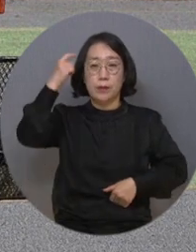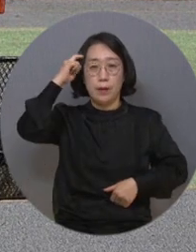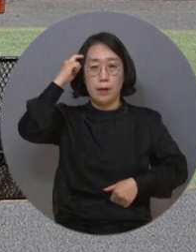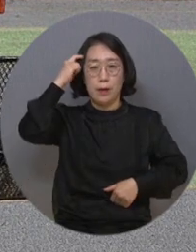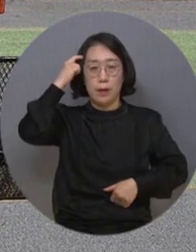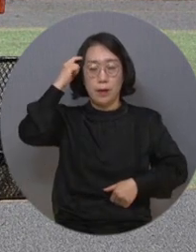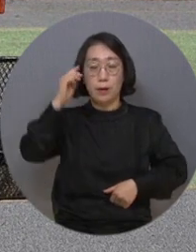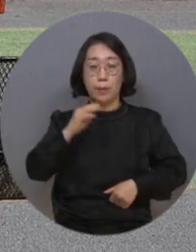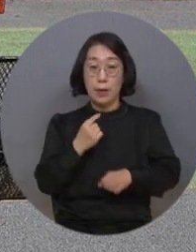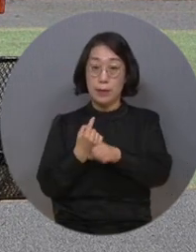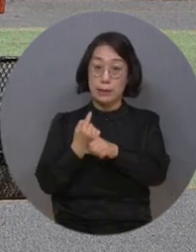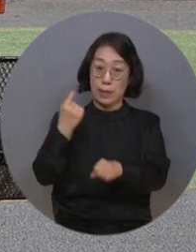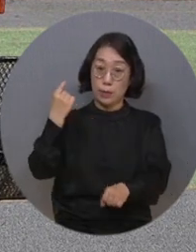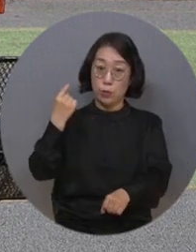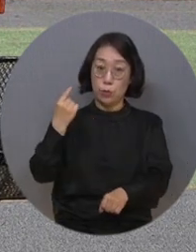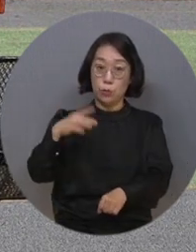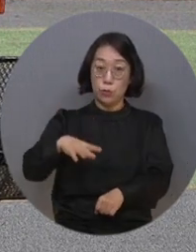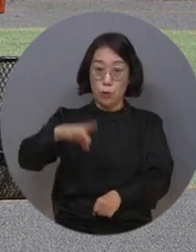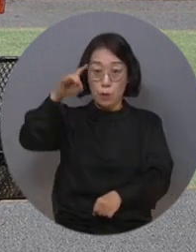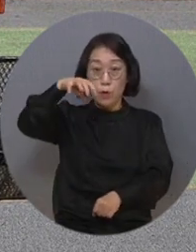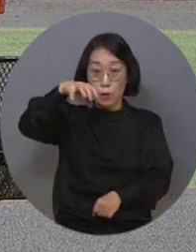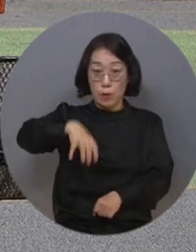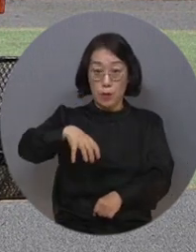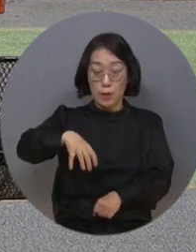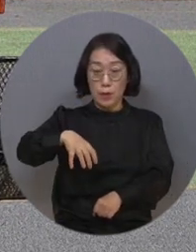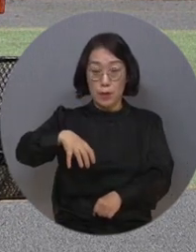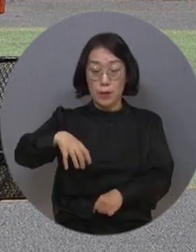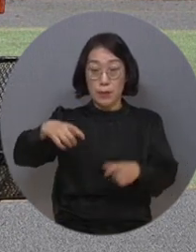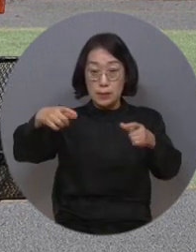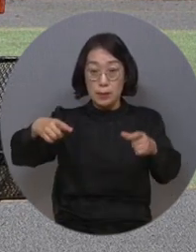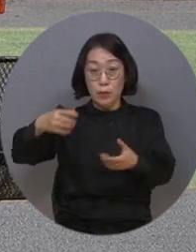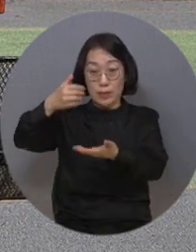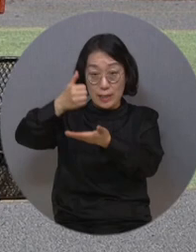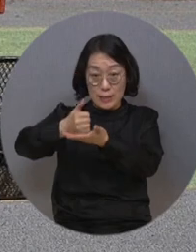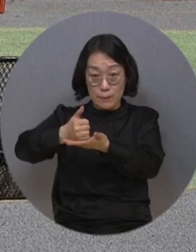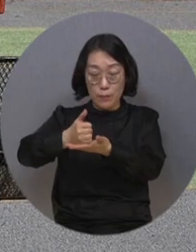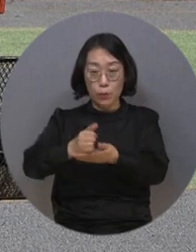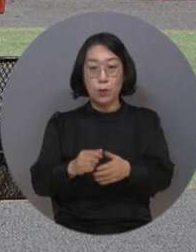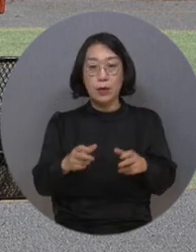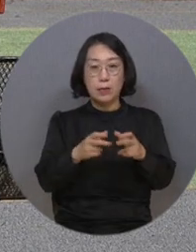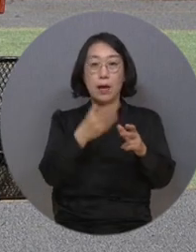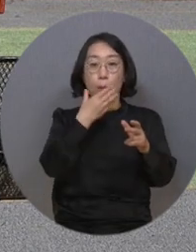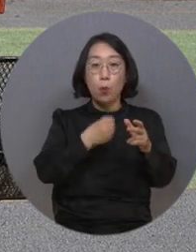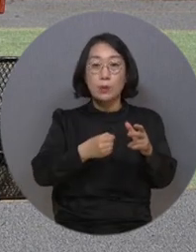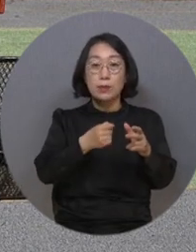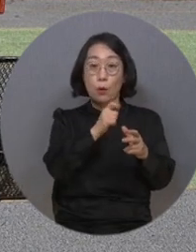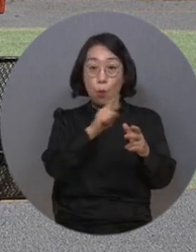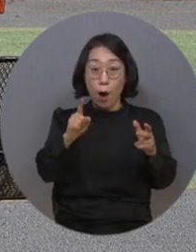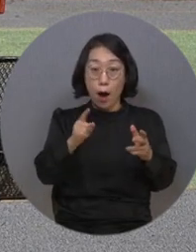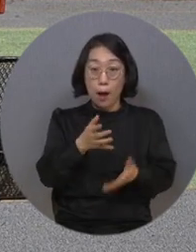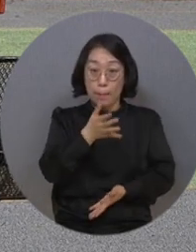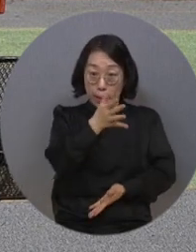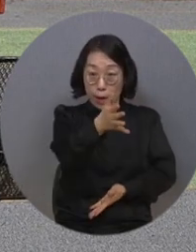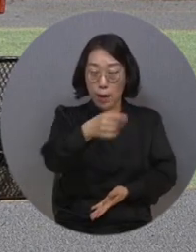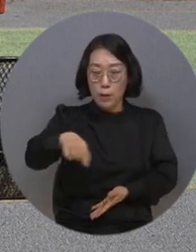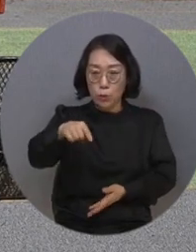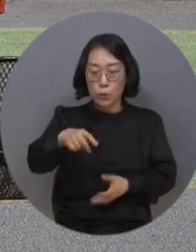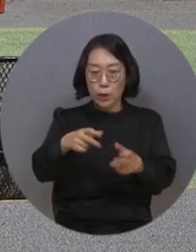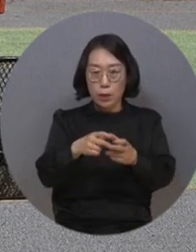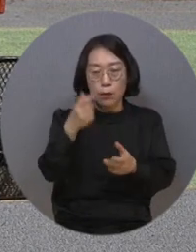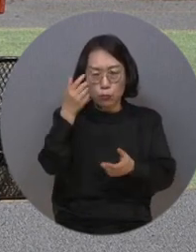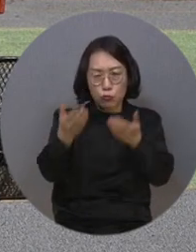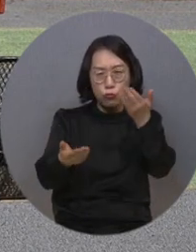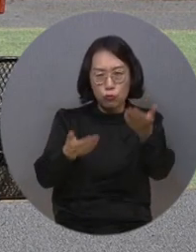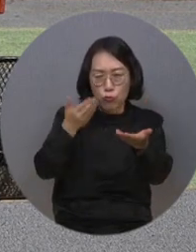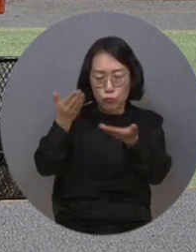네. 어, 작년에 이제 우리 관악구청에서 이제 청장님하고, 네. 우리 이제 장애인복지과에서 어, 우리 장애인들 의견을 반영을 해가지고,